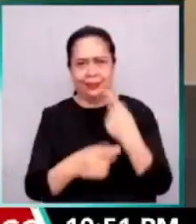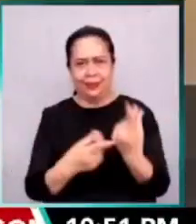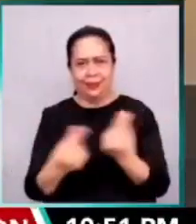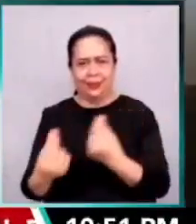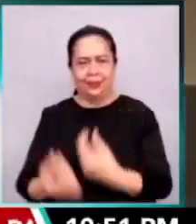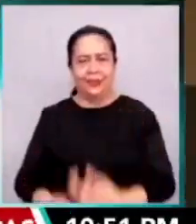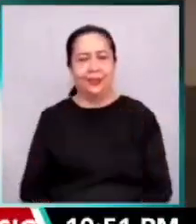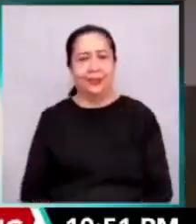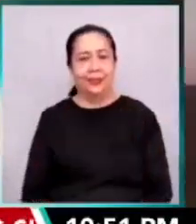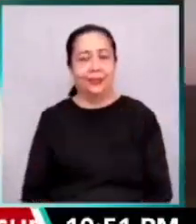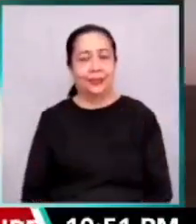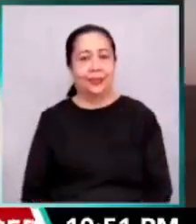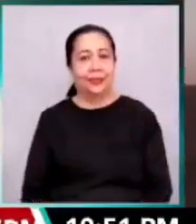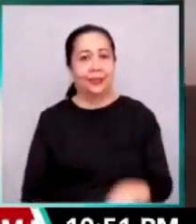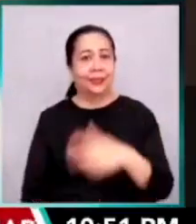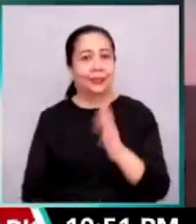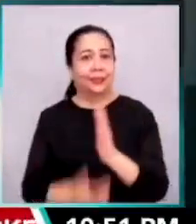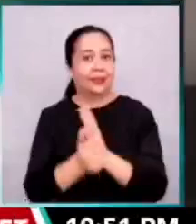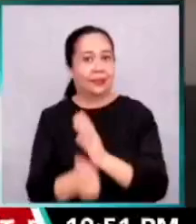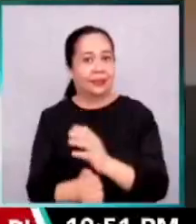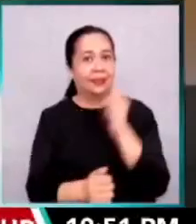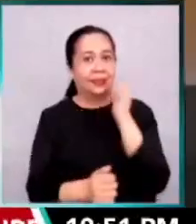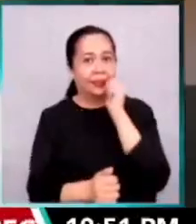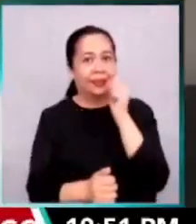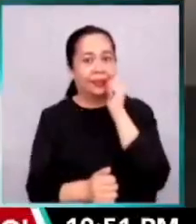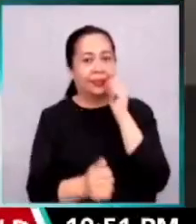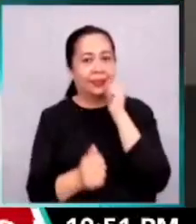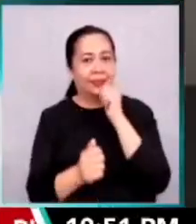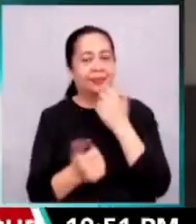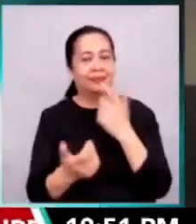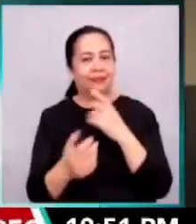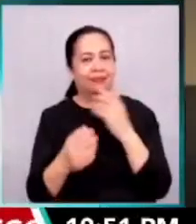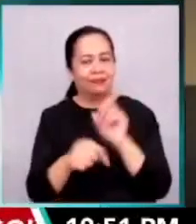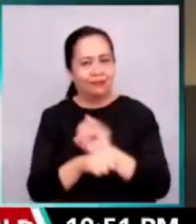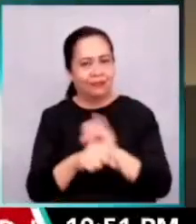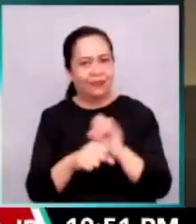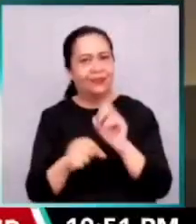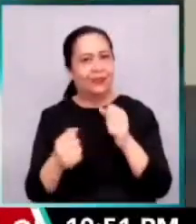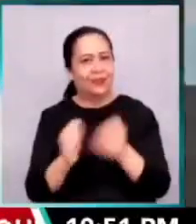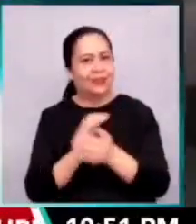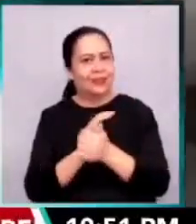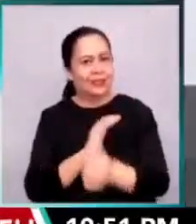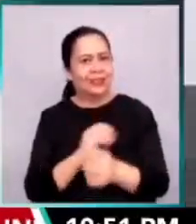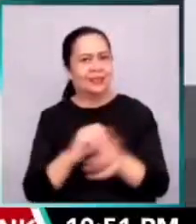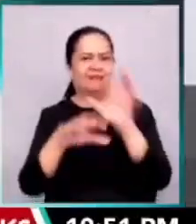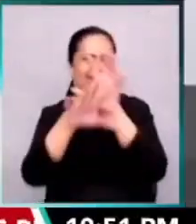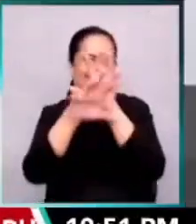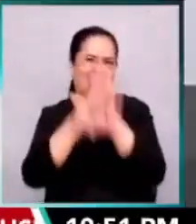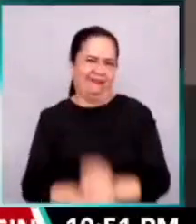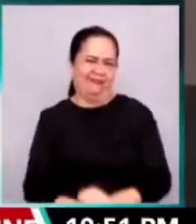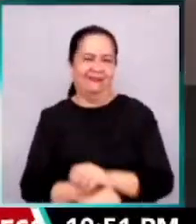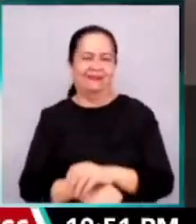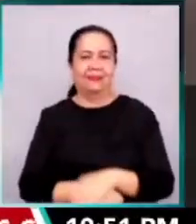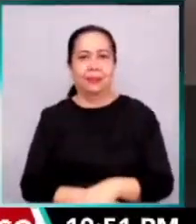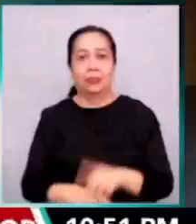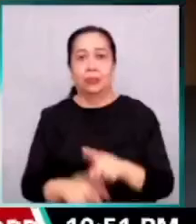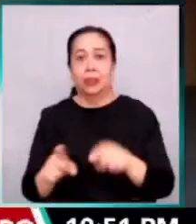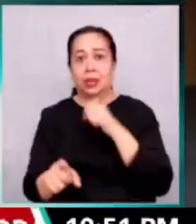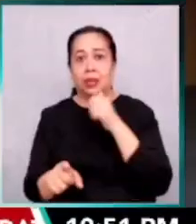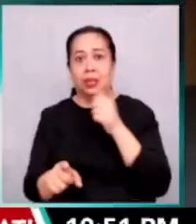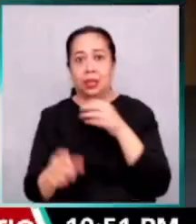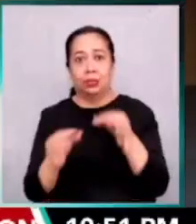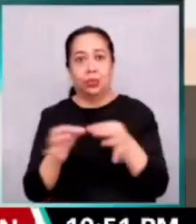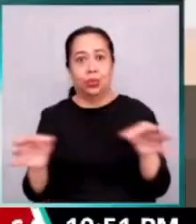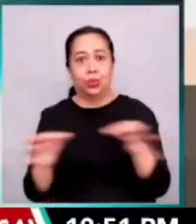Maliban sa kanilang talent, araw-araw daw silang dedicated kaya ang galing, nahasa na rin. Pero di lamang mga dedication ang kaya